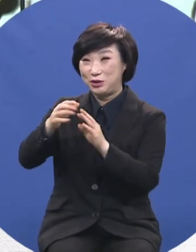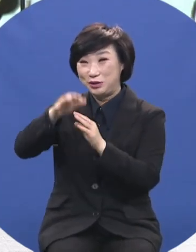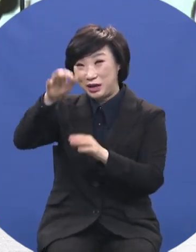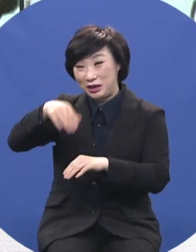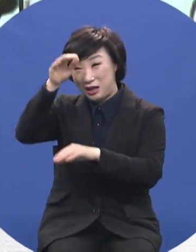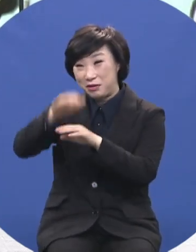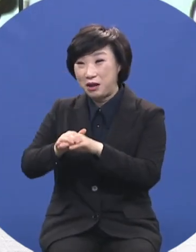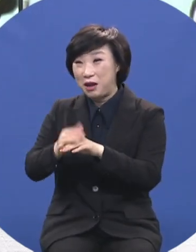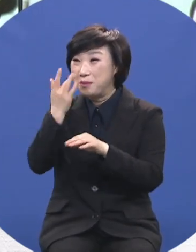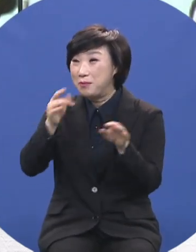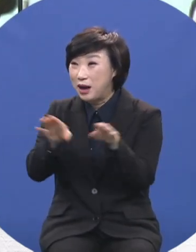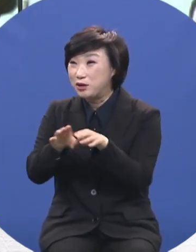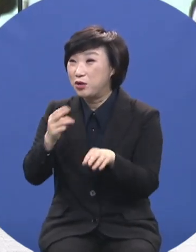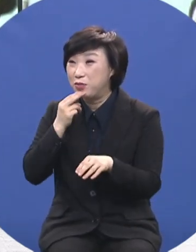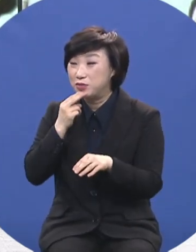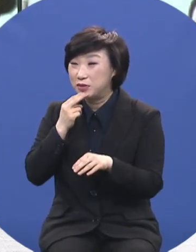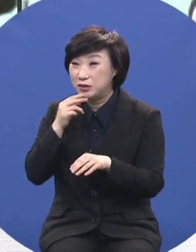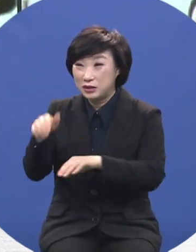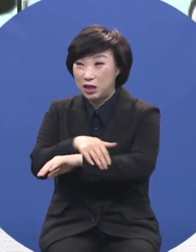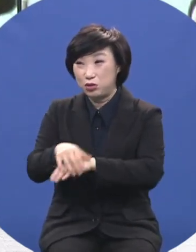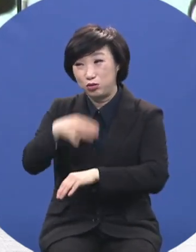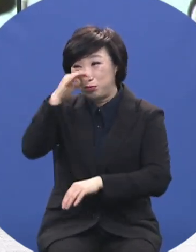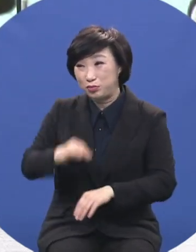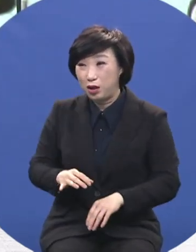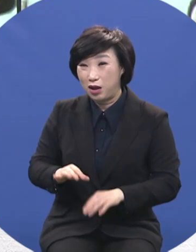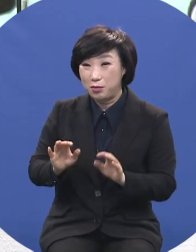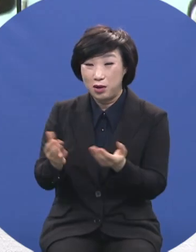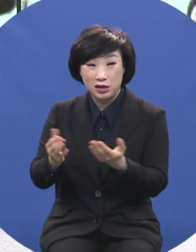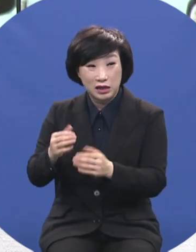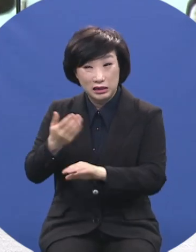하라고 하십니까? 이 정도잖아. 이 정도잖아.